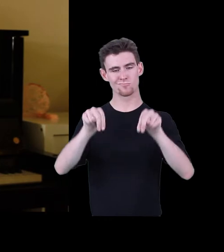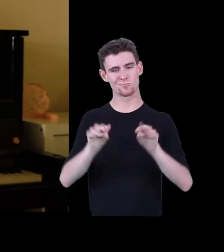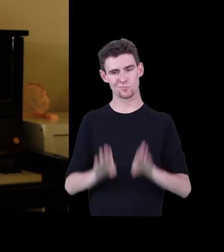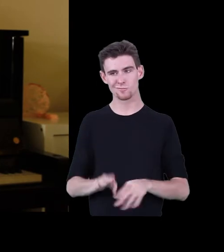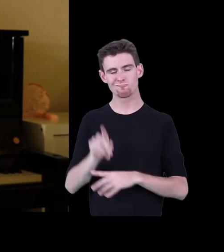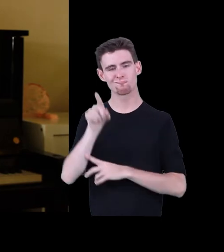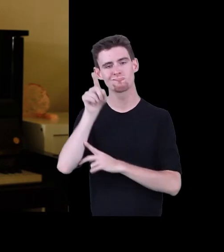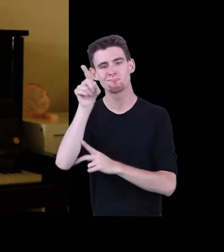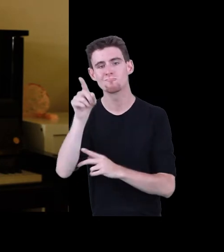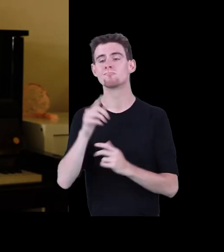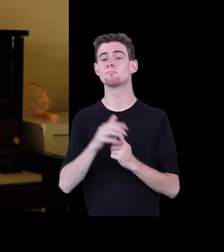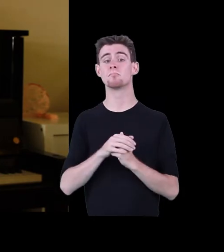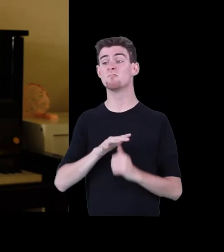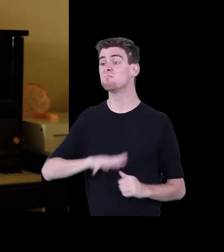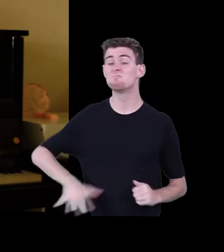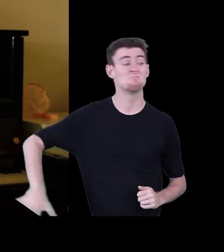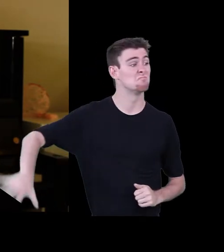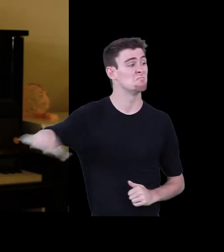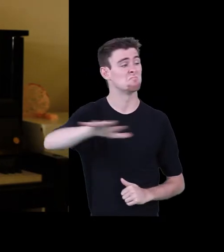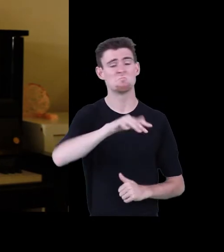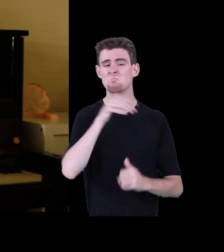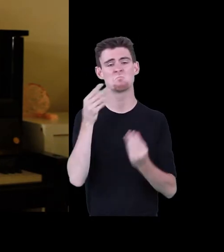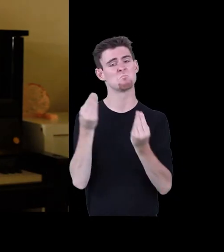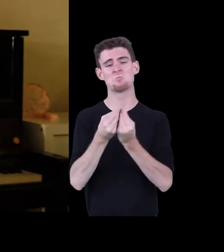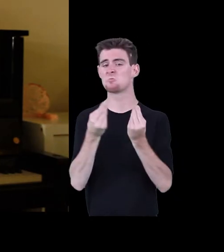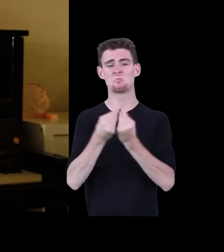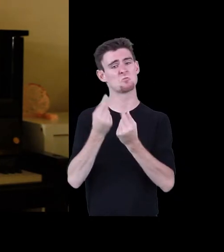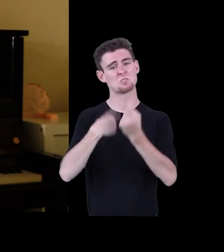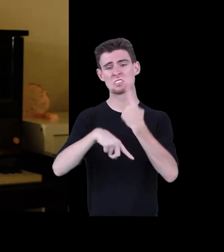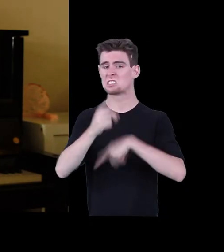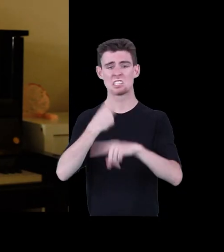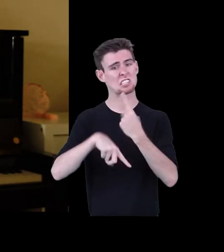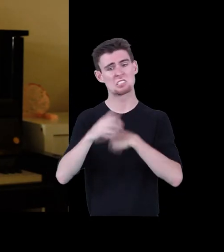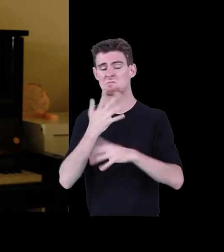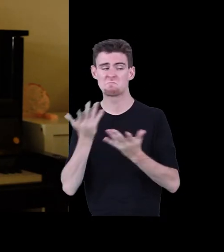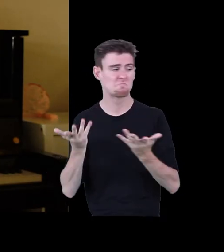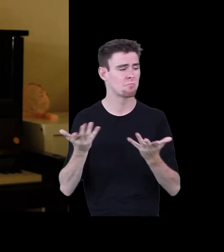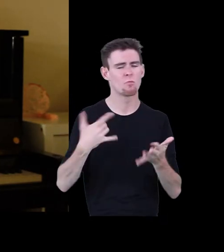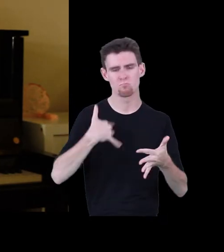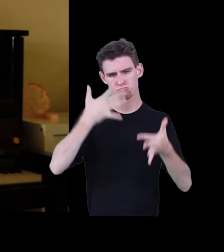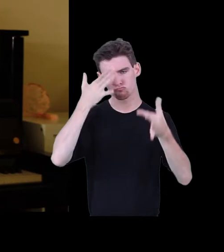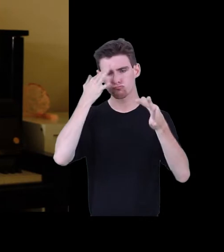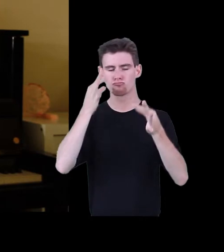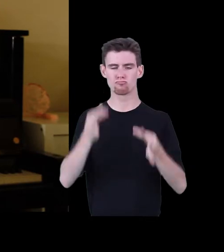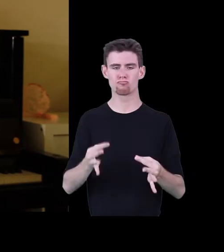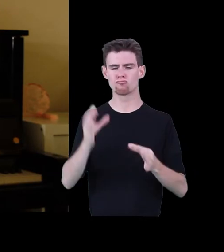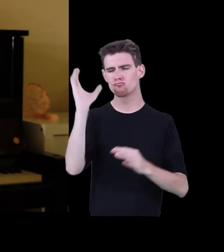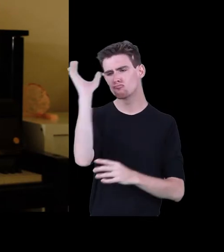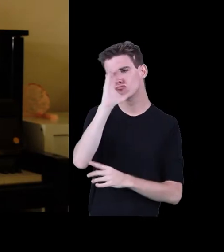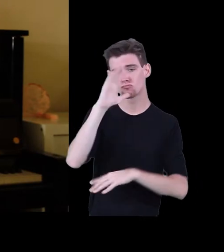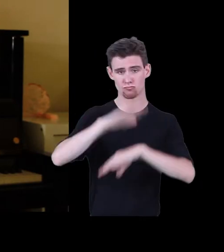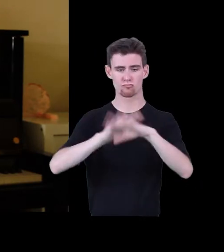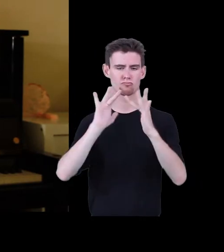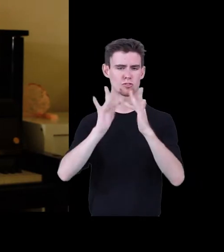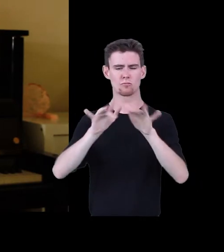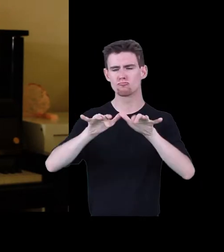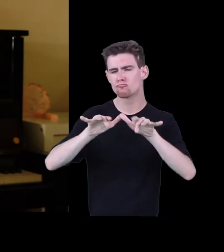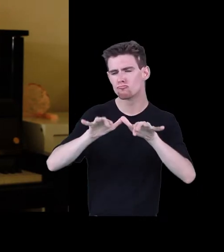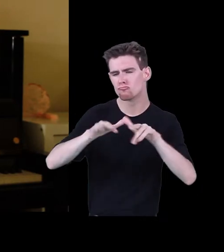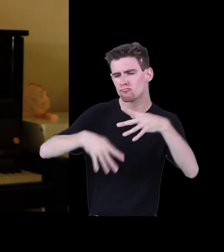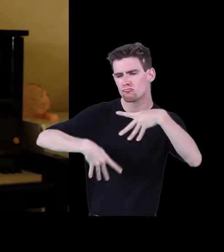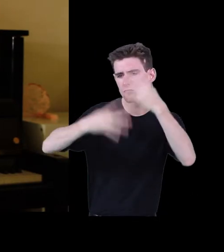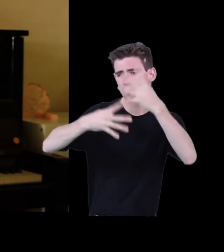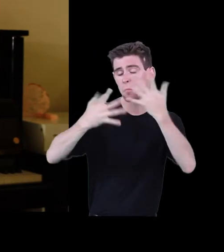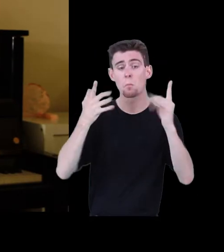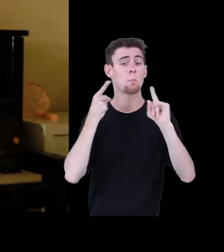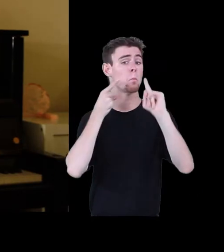recherche sur la langue des signes québécoise, j'ai tombé sur un site. Il n'y avait pas beaucoup. Premièrement, il n'y avait pas